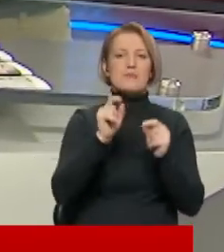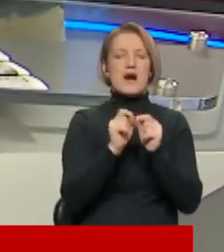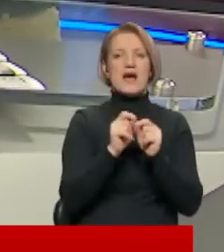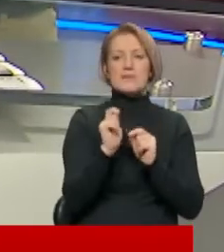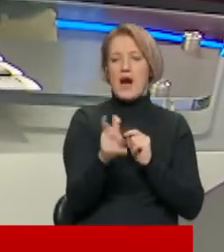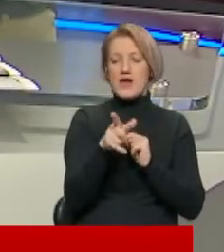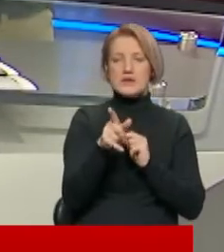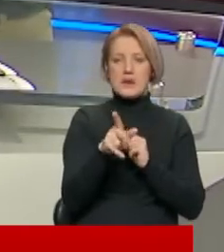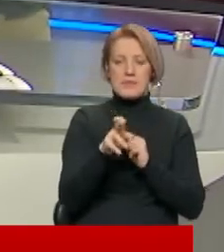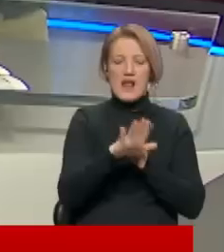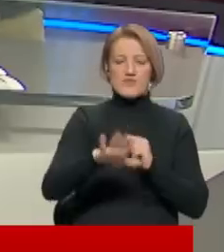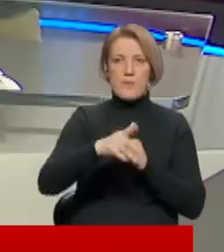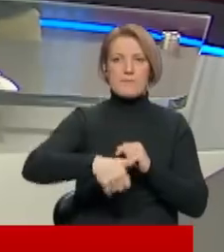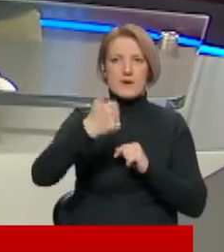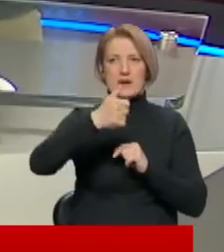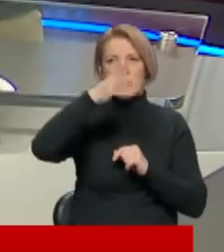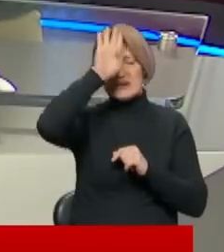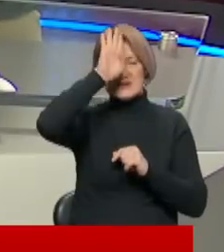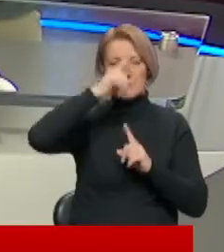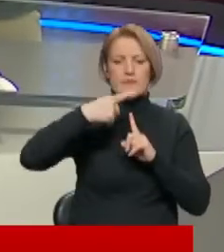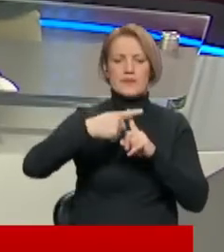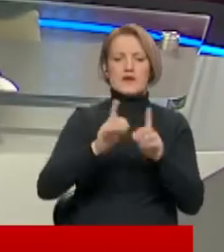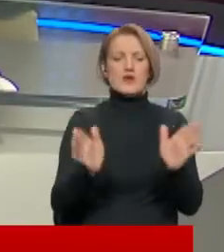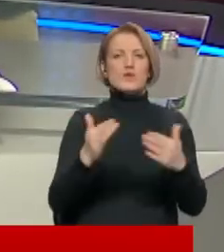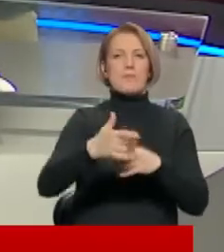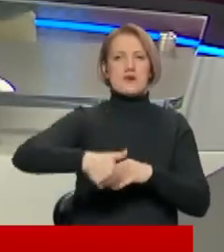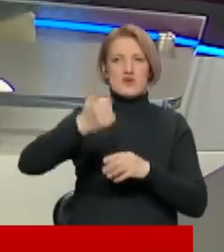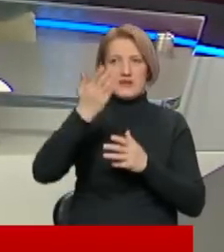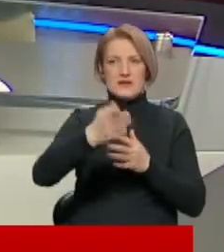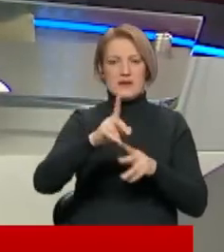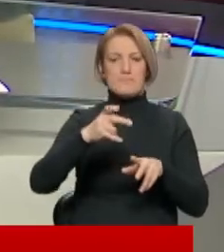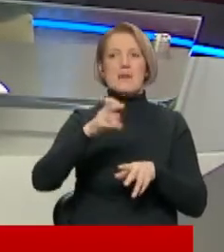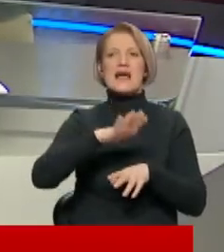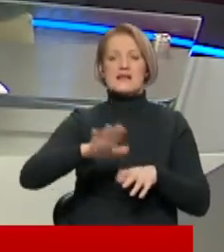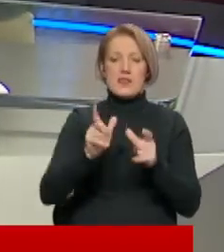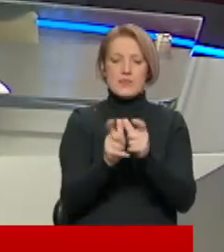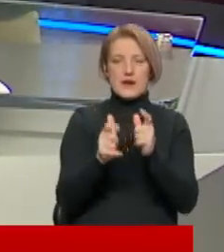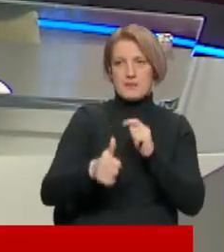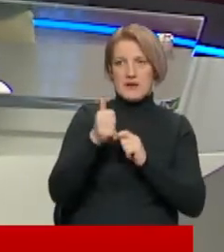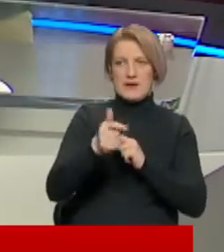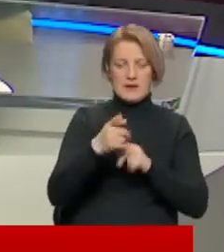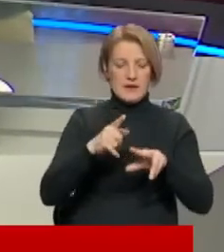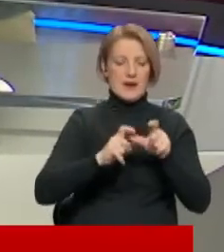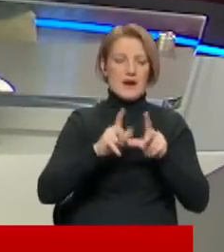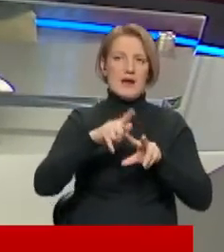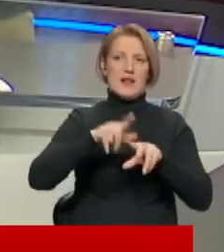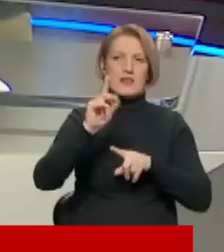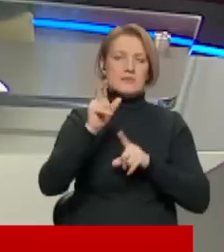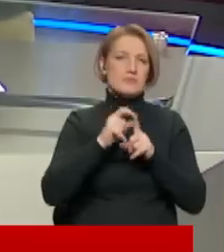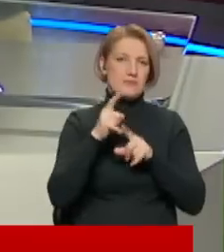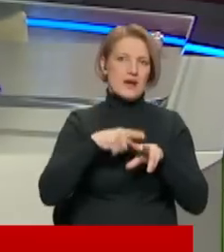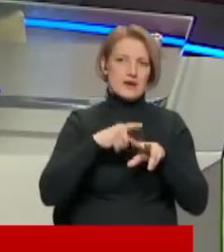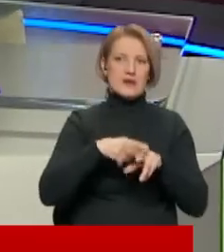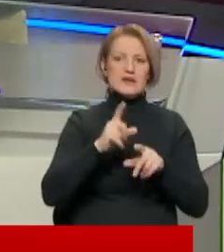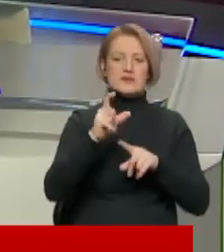hemen İstanbul taksiler Odası Başkanı var Eyüp Aksu perakendeciler Derneği Başkanı var Galip Aytaç ve sonra